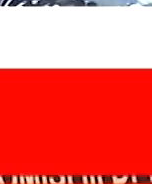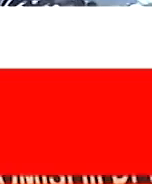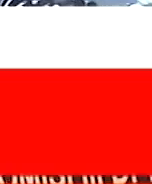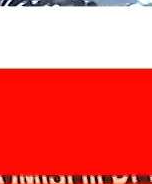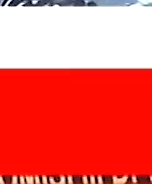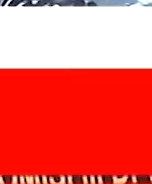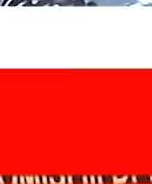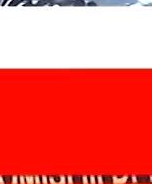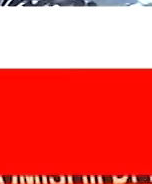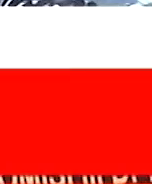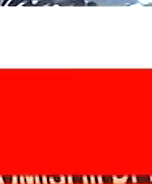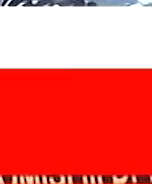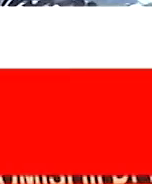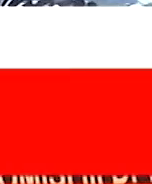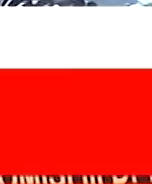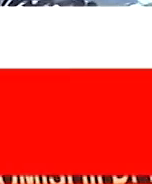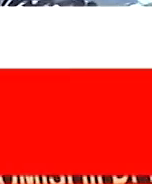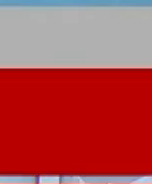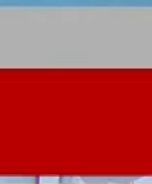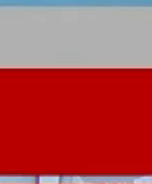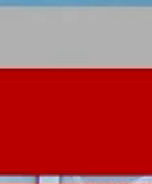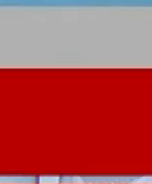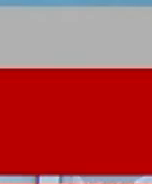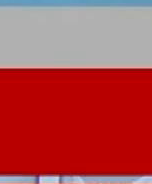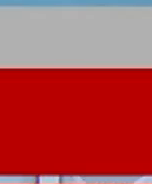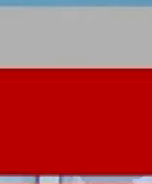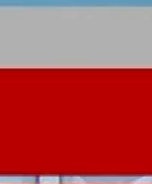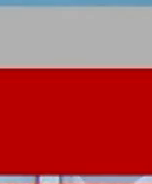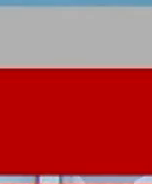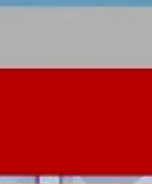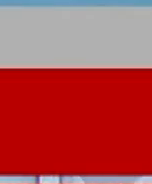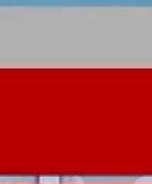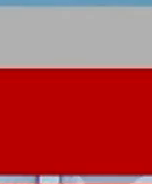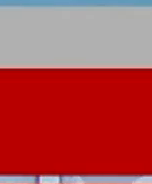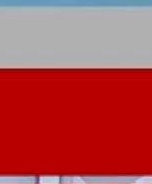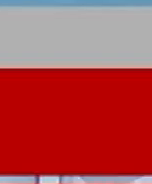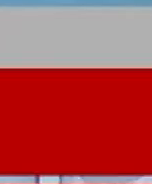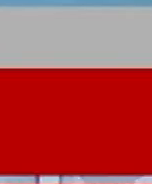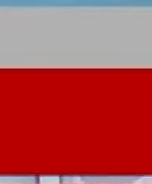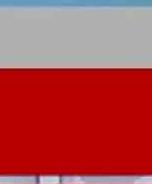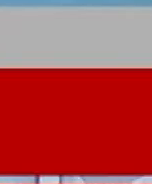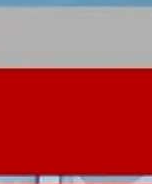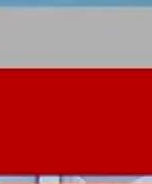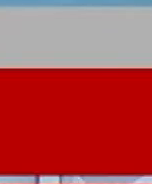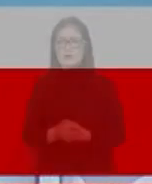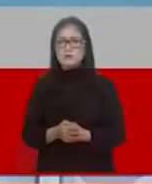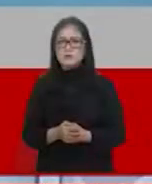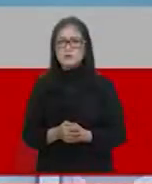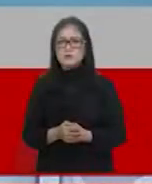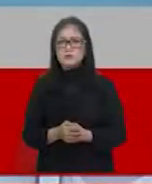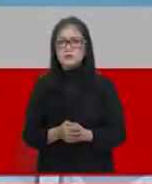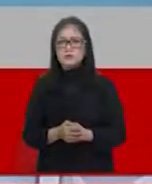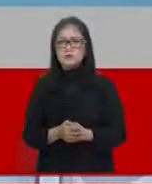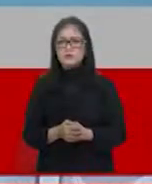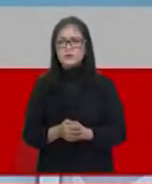adanya perang di tubuh internal Polri. Bias dari semua ini, tidak muncul suatu